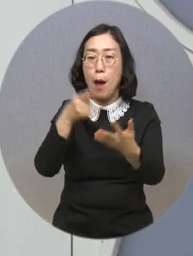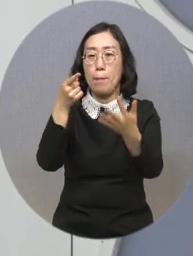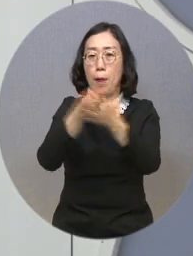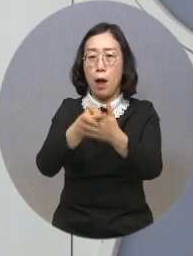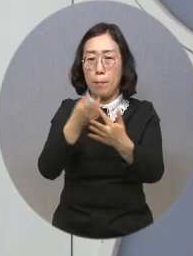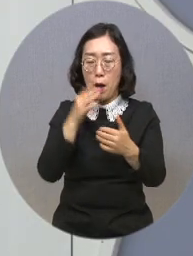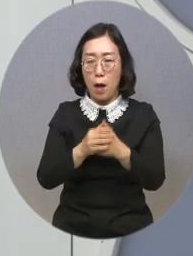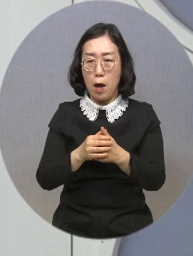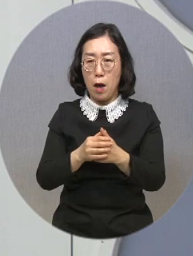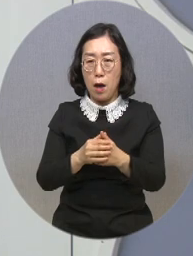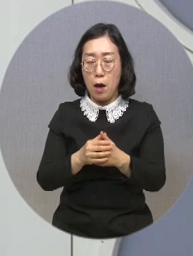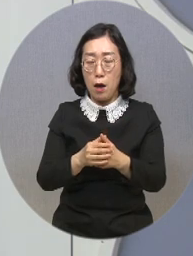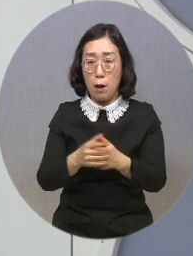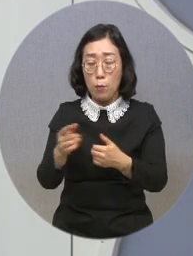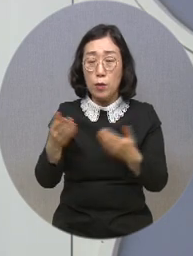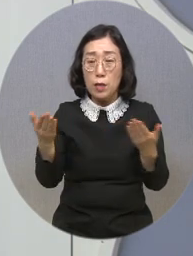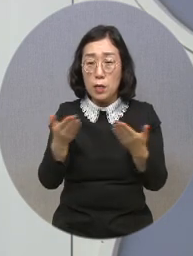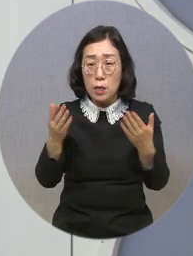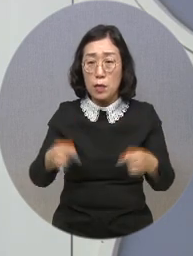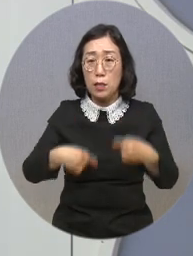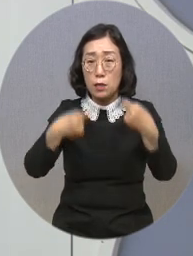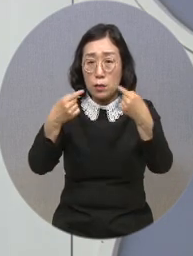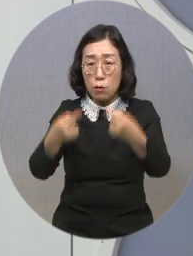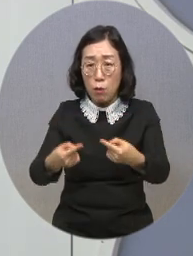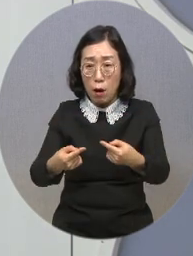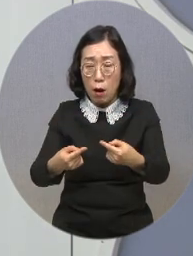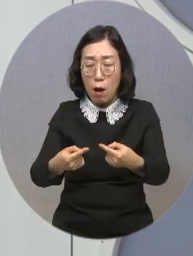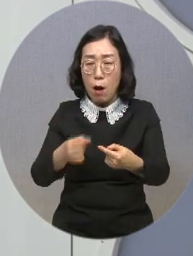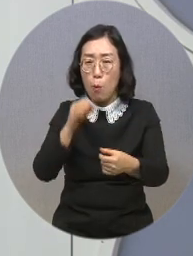기록이 나와가지고 취업을 못한다. 그렇죠. 그런